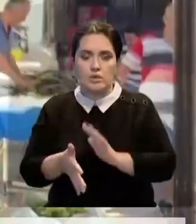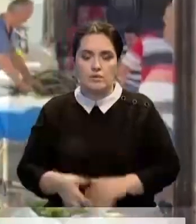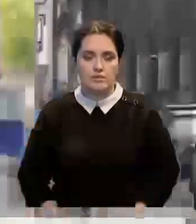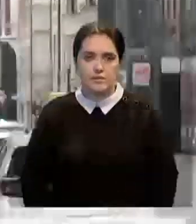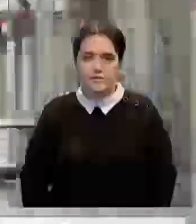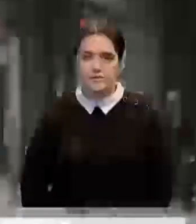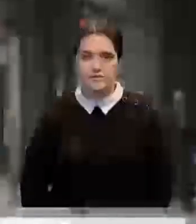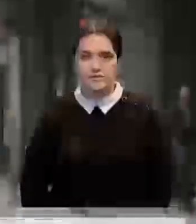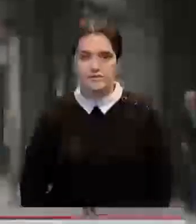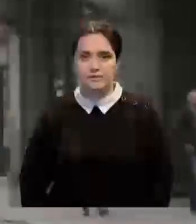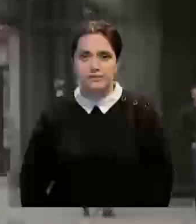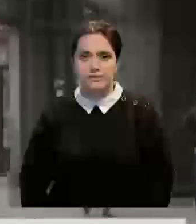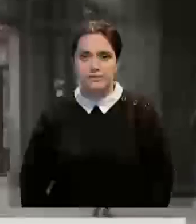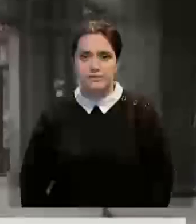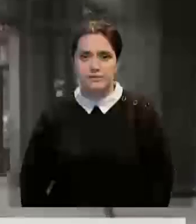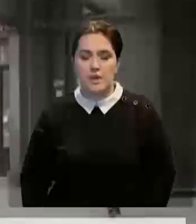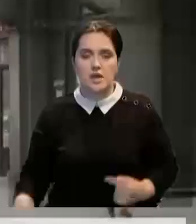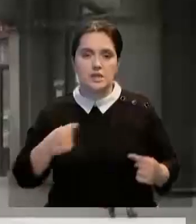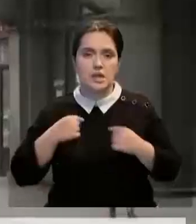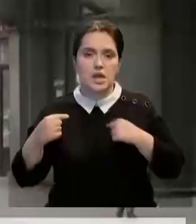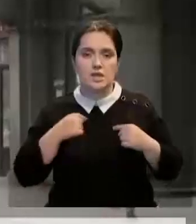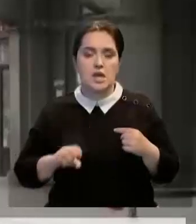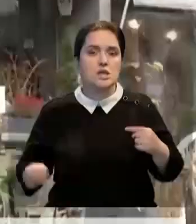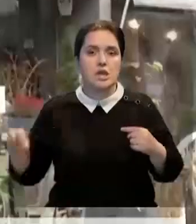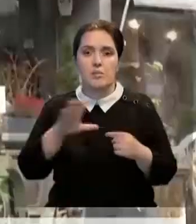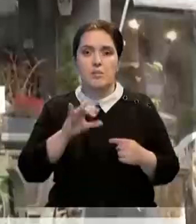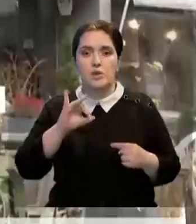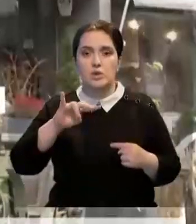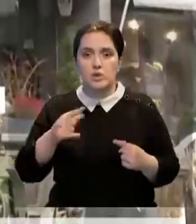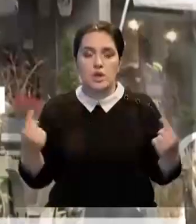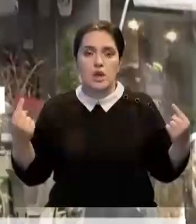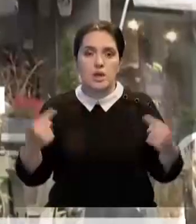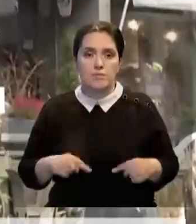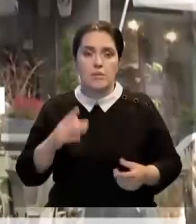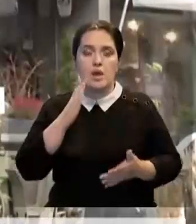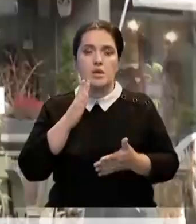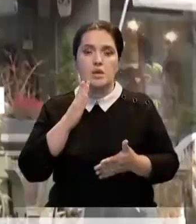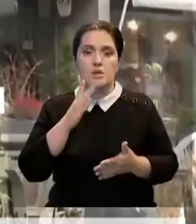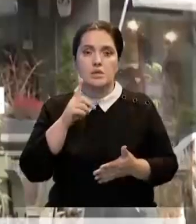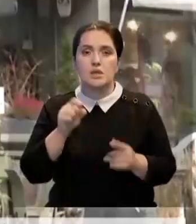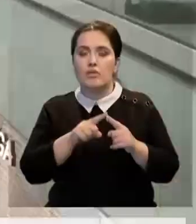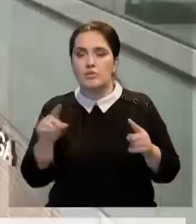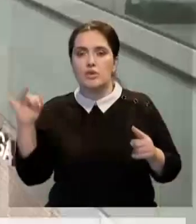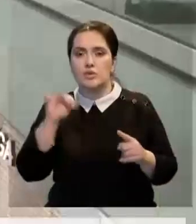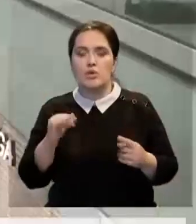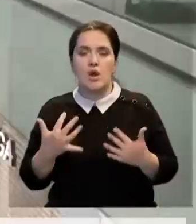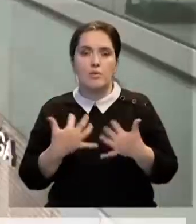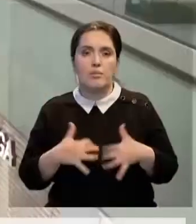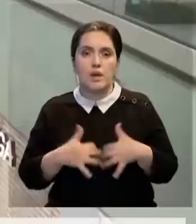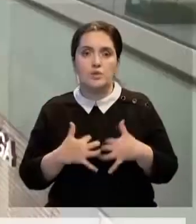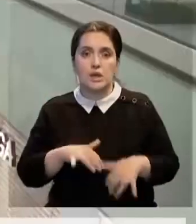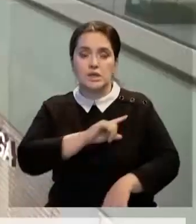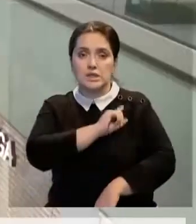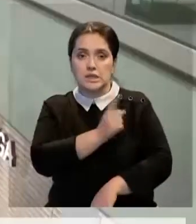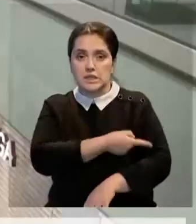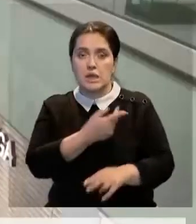круг. Страдает Европа. В июне инфляция в регионе выросла до максимума за всю историю подсчетов. Сильнее